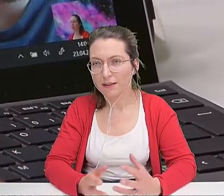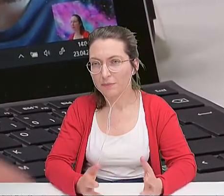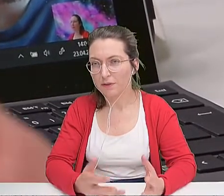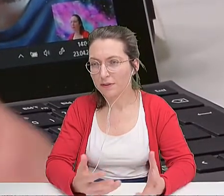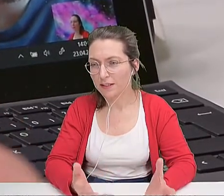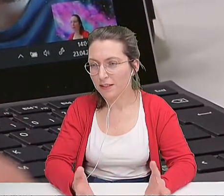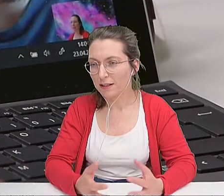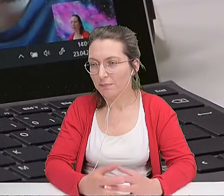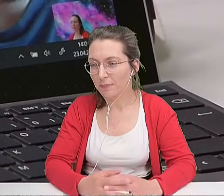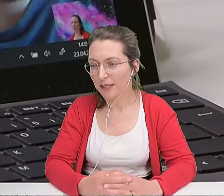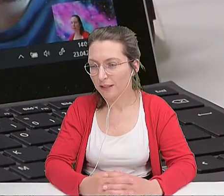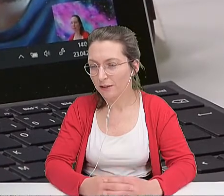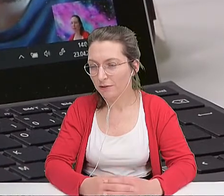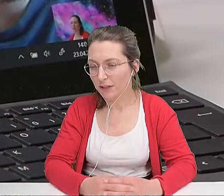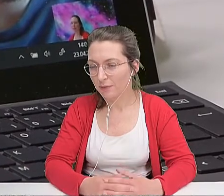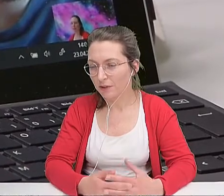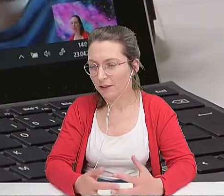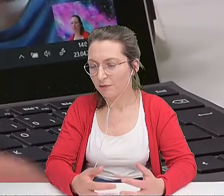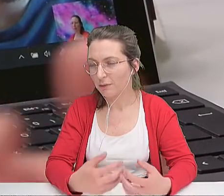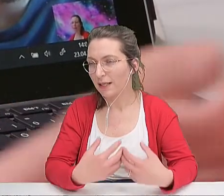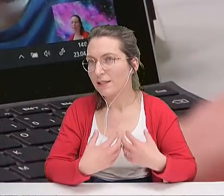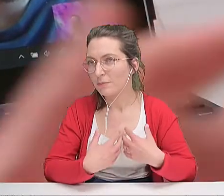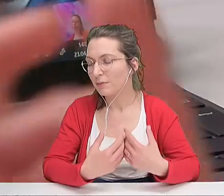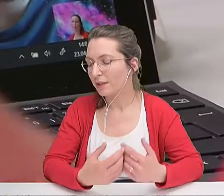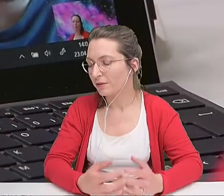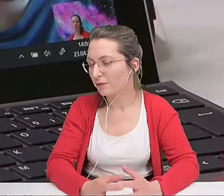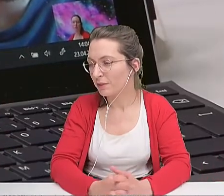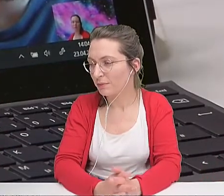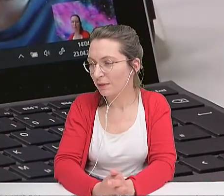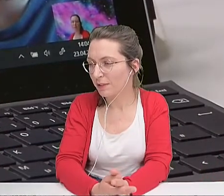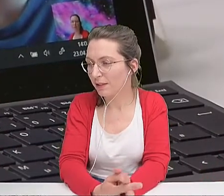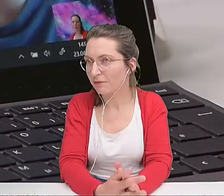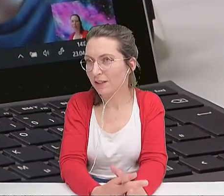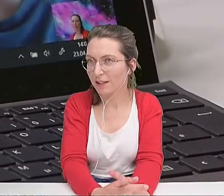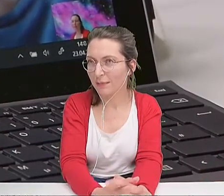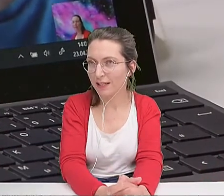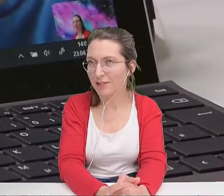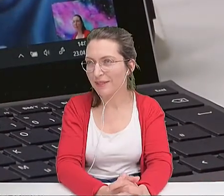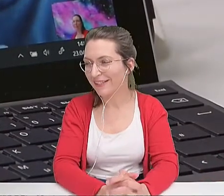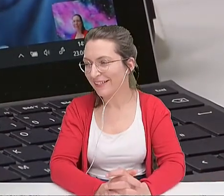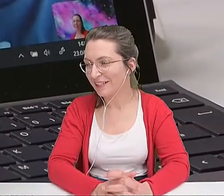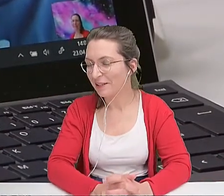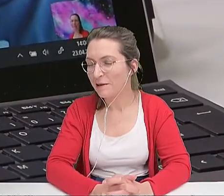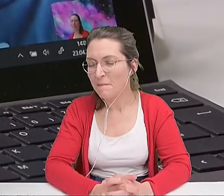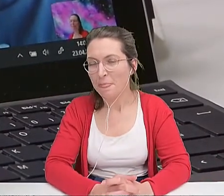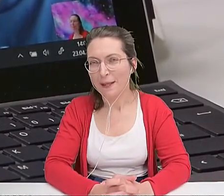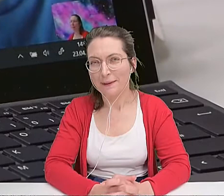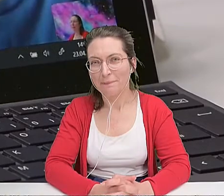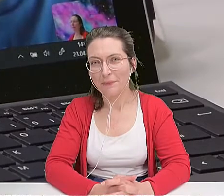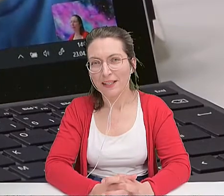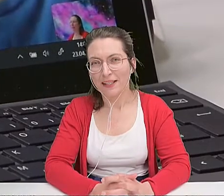Informatikwettbewerbe, da gibt es, die sind ja bekannt auch vor allem durch den Informatikbiber, also zumindest bei mir, liegt vielleicht am Alter meiner Kinder,